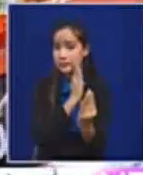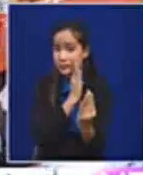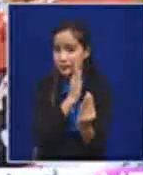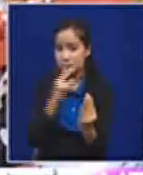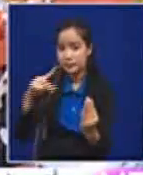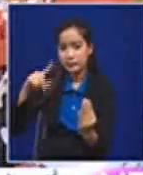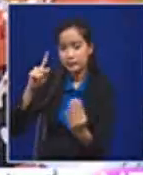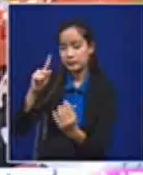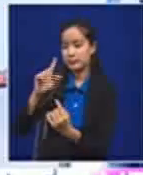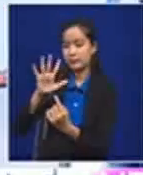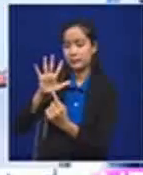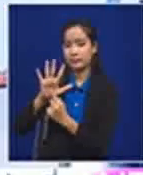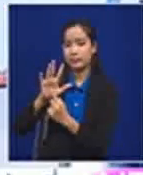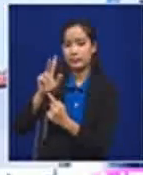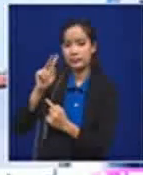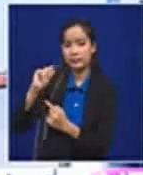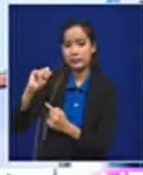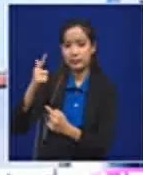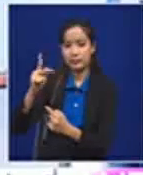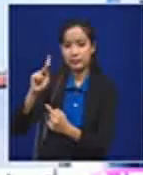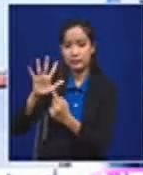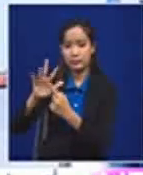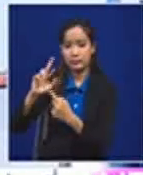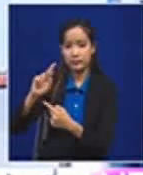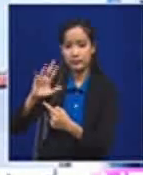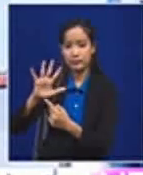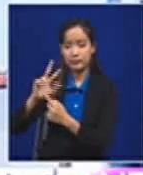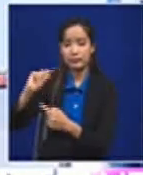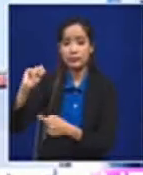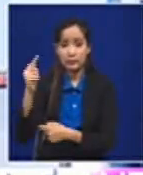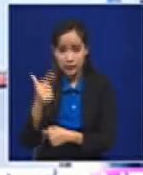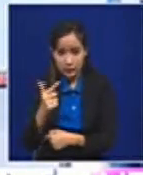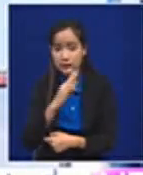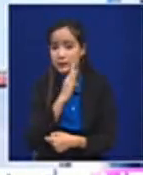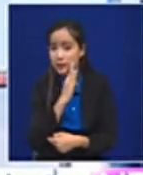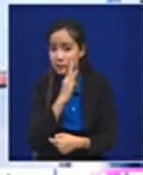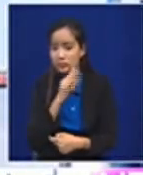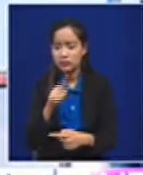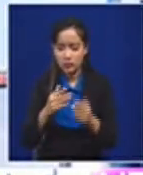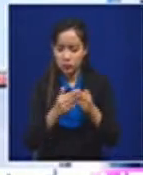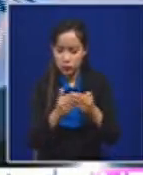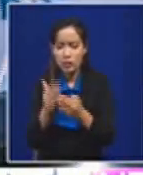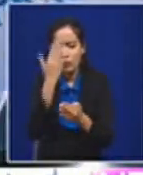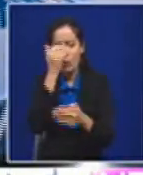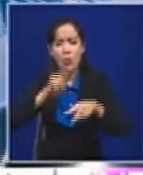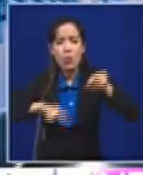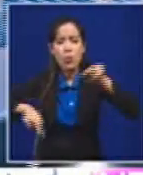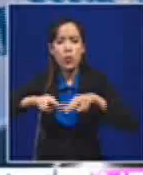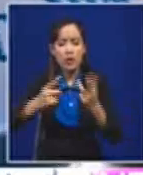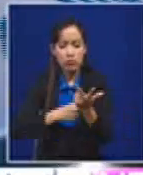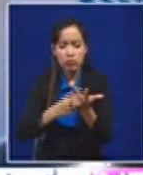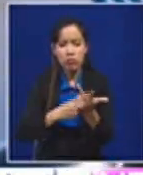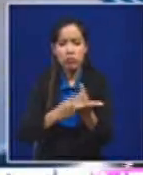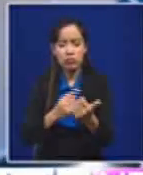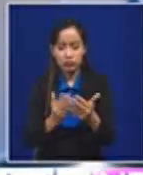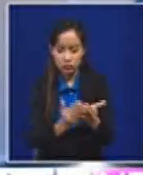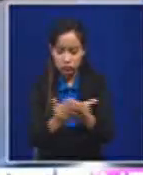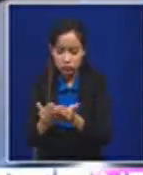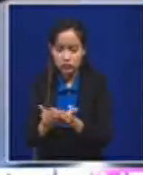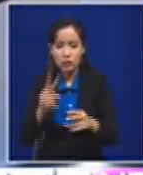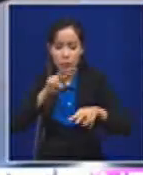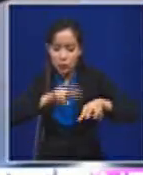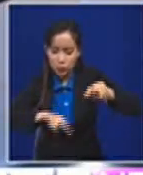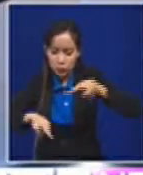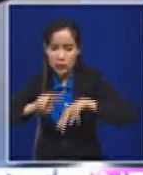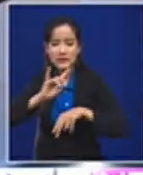ลี่ยนสินค้าระหว่างประเทศในกลุ่มอาเซียนมาปรับใช้เพื่อรักษาจำนวนเรือที่เหมาะสมกับระบบทรัพยากรสัตว์น้ำที่ก